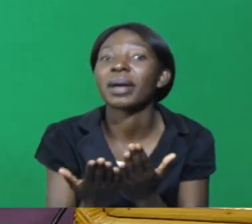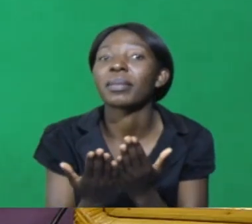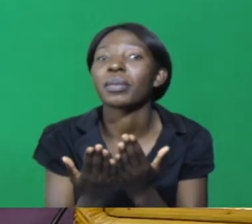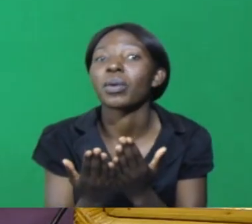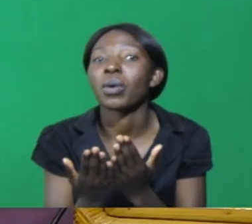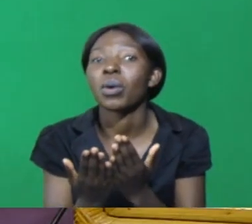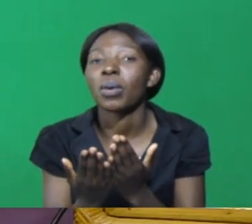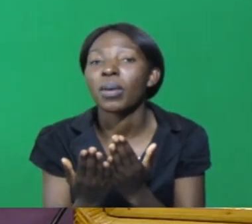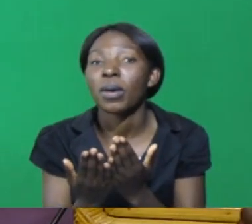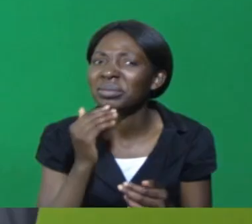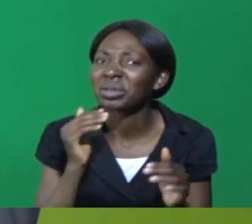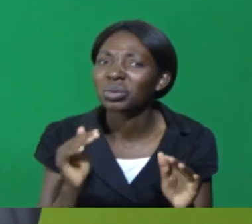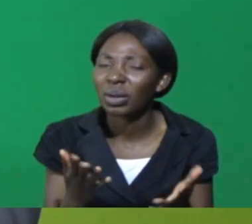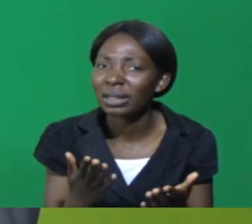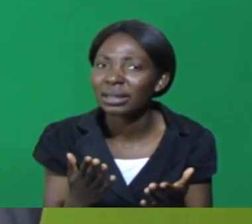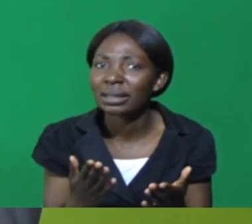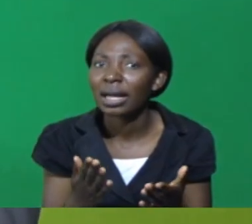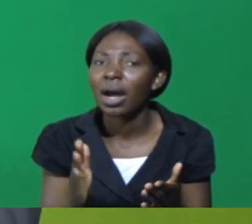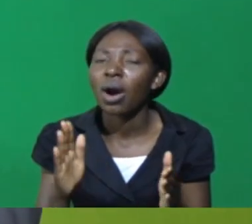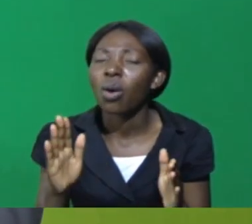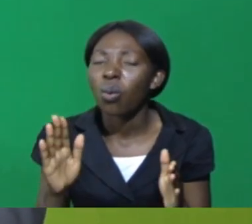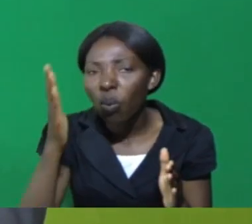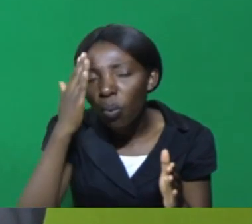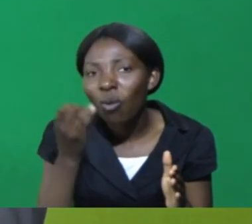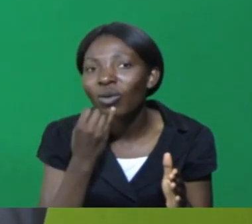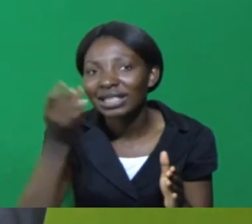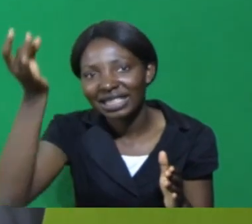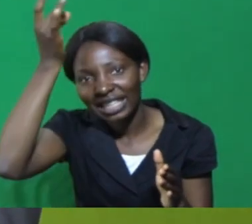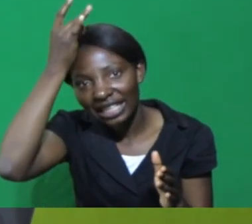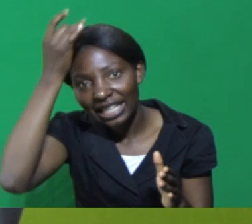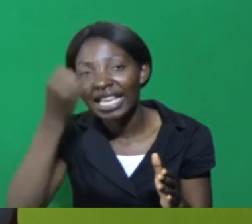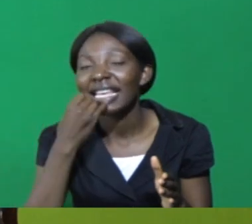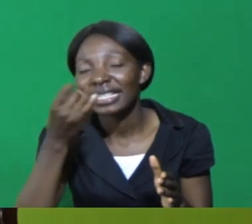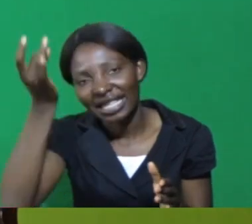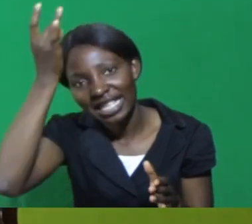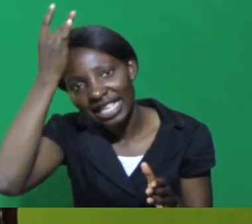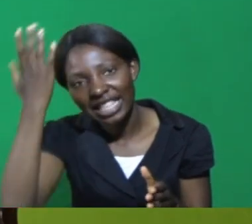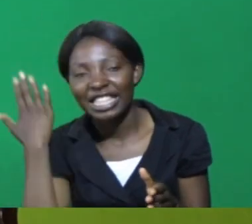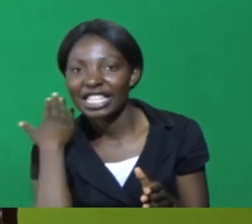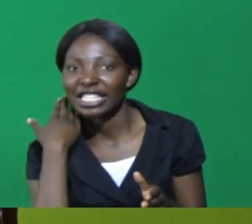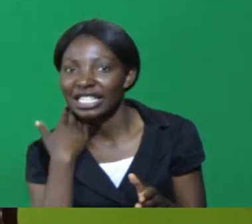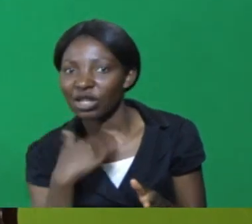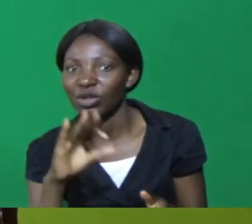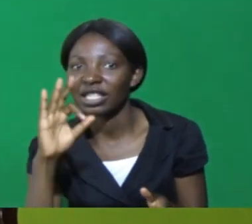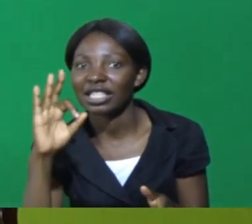doubt vateereri ndiyeye. Hamuri kuti ndiyeye ndiye akaparadza madzimambo